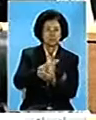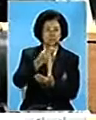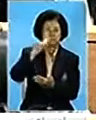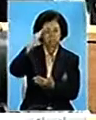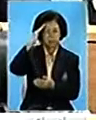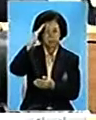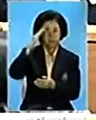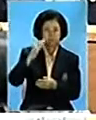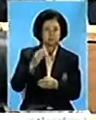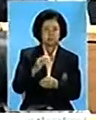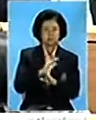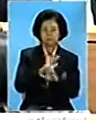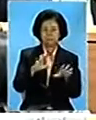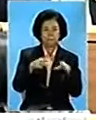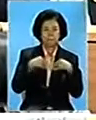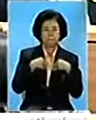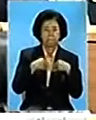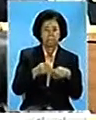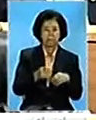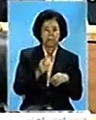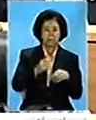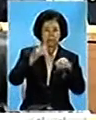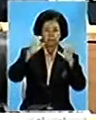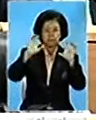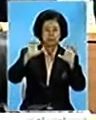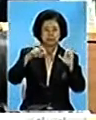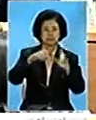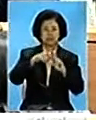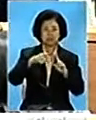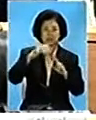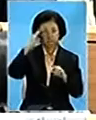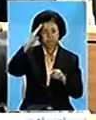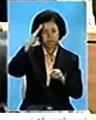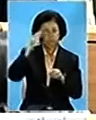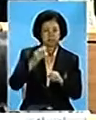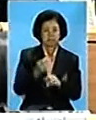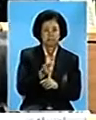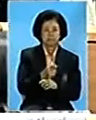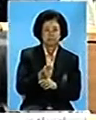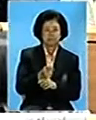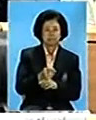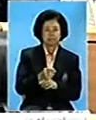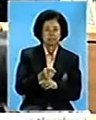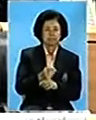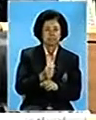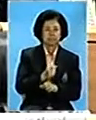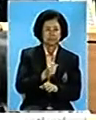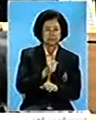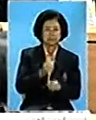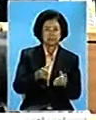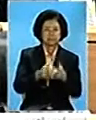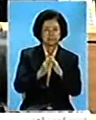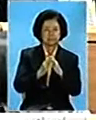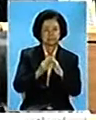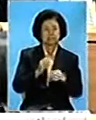รยุทธ์เนี่ยซึ่งผมไม่ยอมรับนะครับเพราะเป็นรัฐบาลจากรัฐประหารกลับมาสร้างท่านนะครับจะไม่ว่าอ